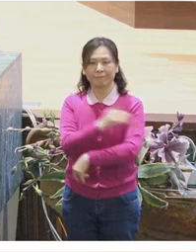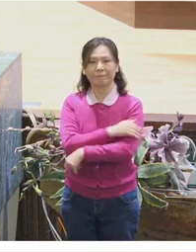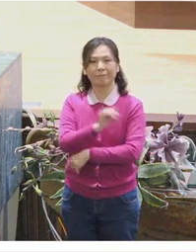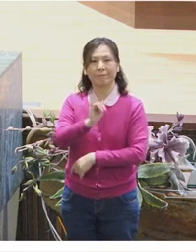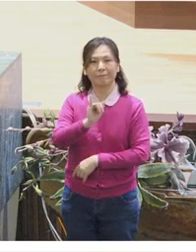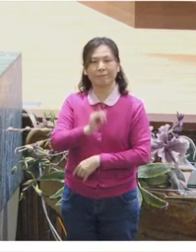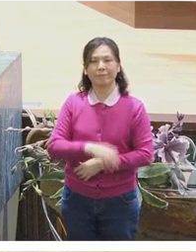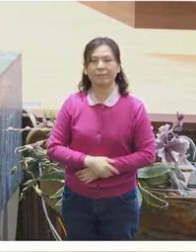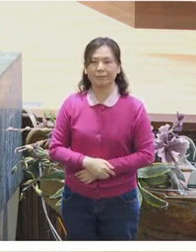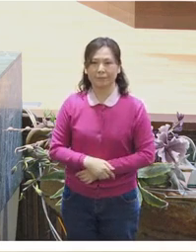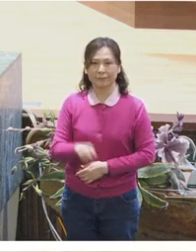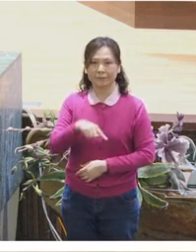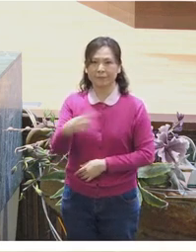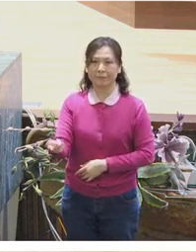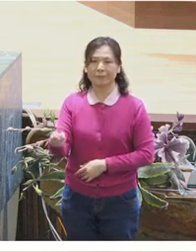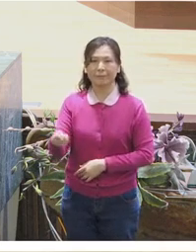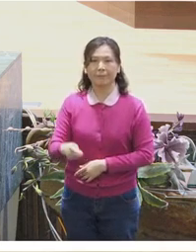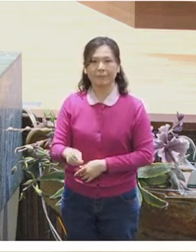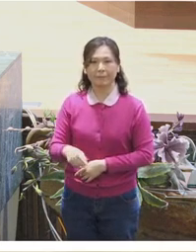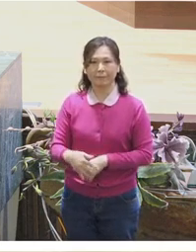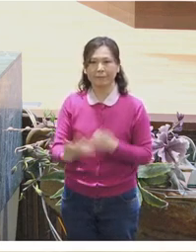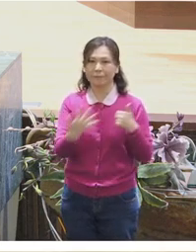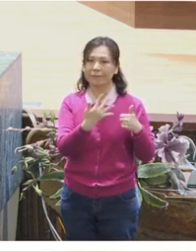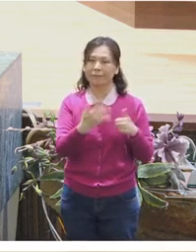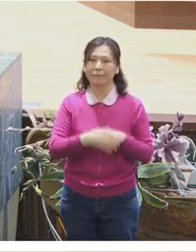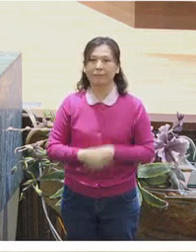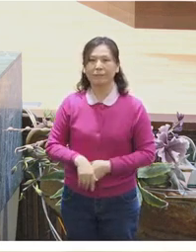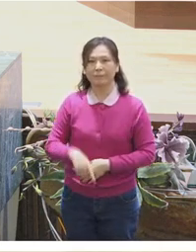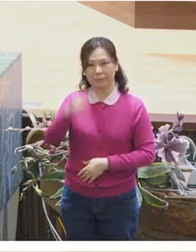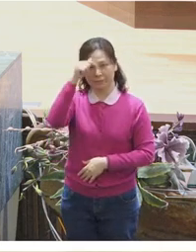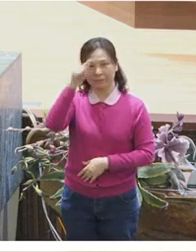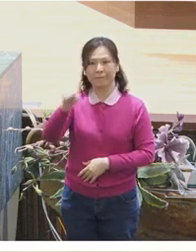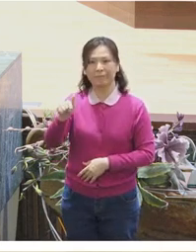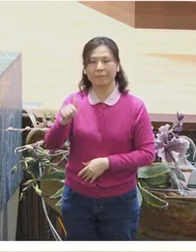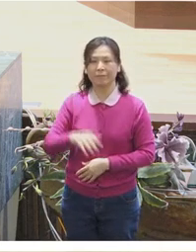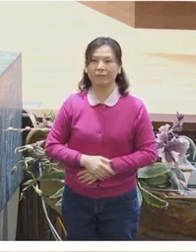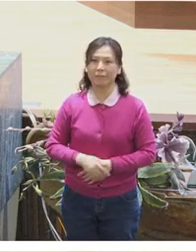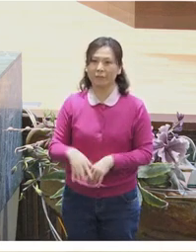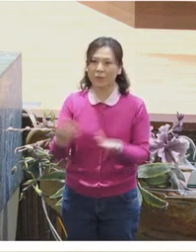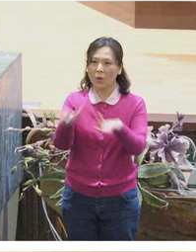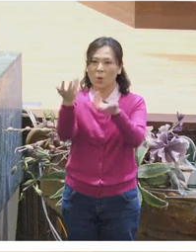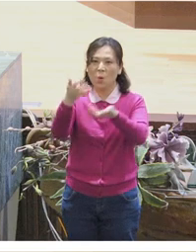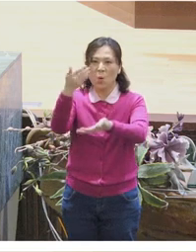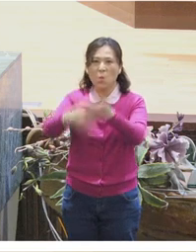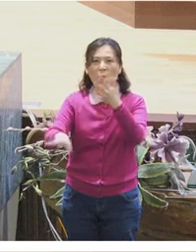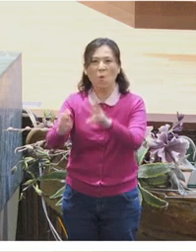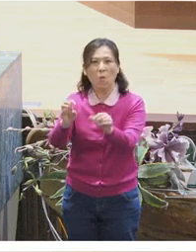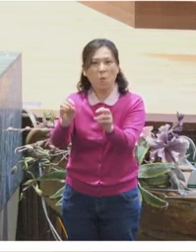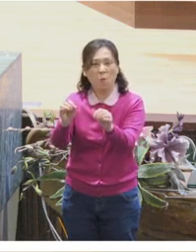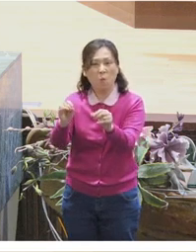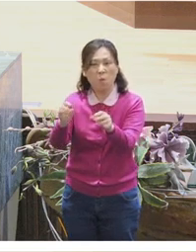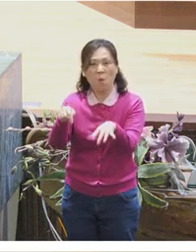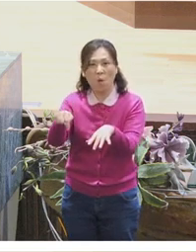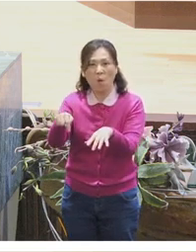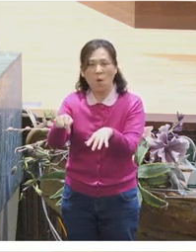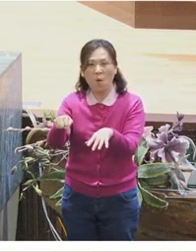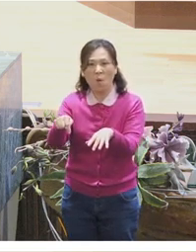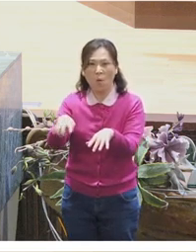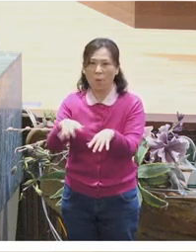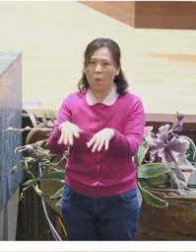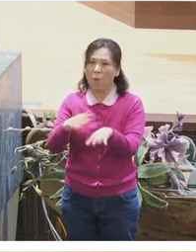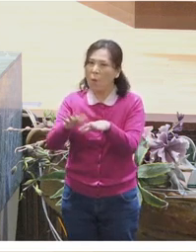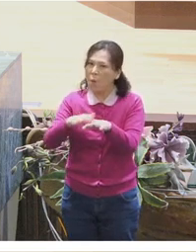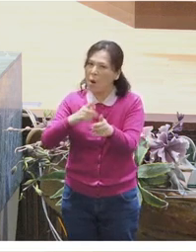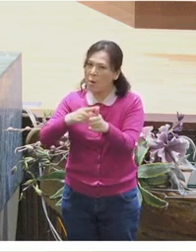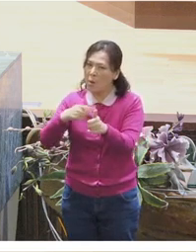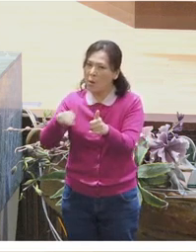啊。那接下来的问题就是问到黄花斋老师啊，炉灶的合法或不会不会伤